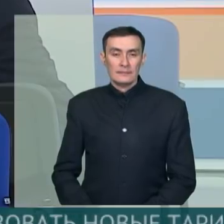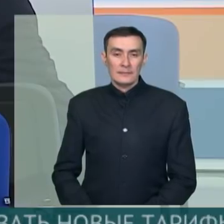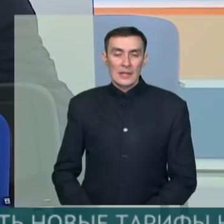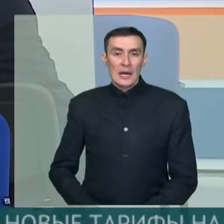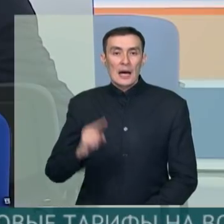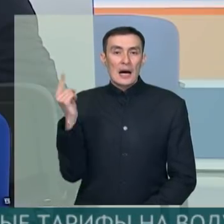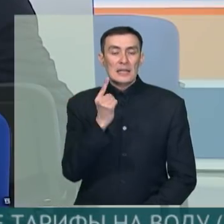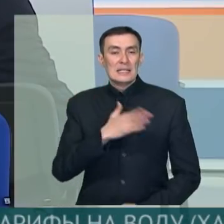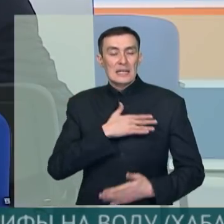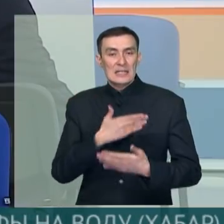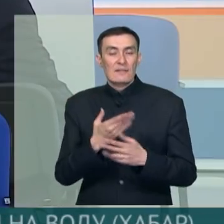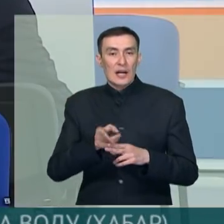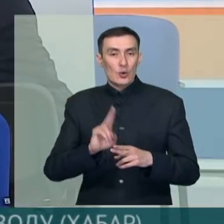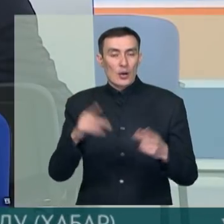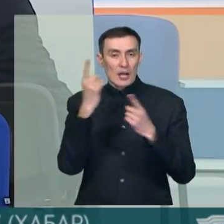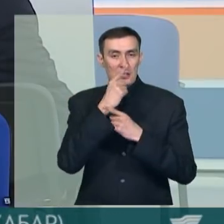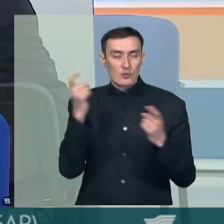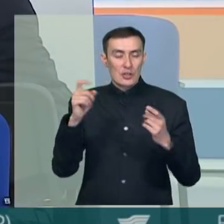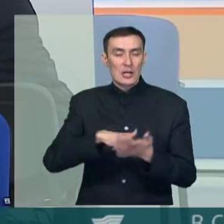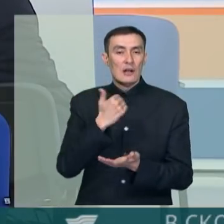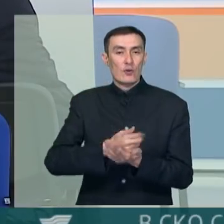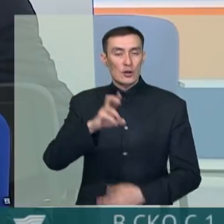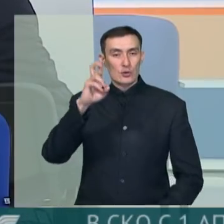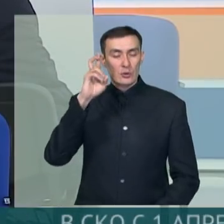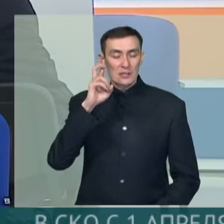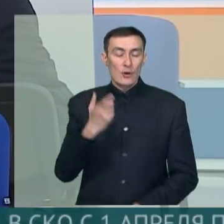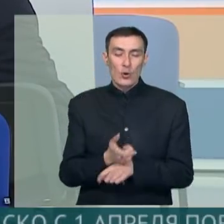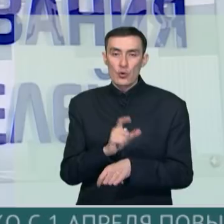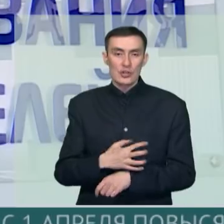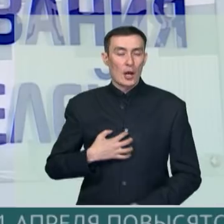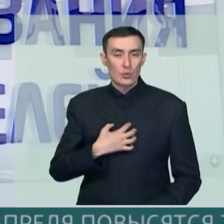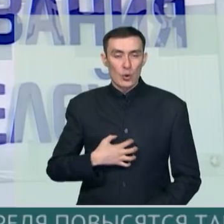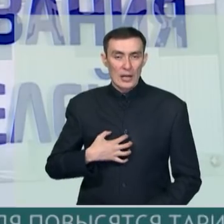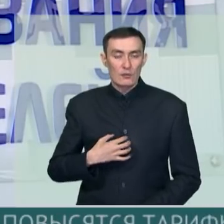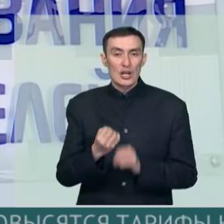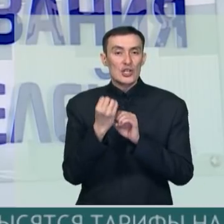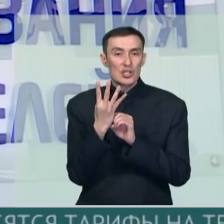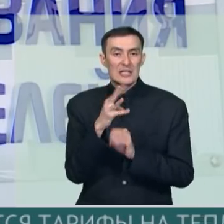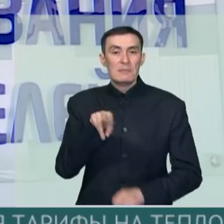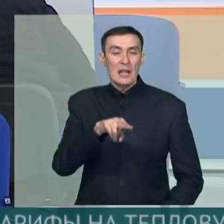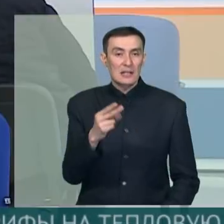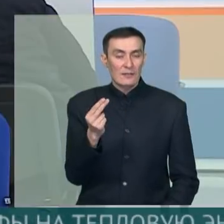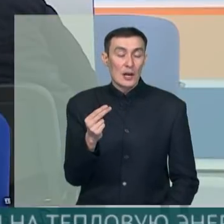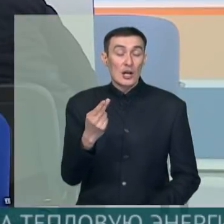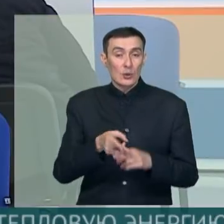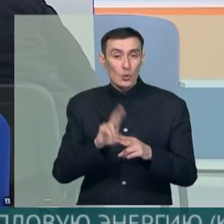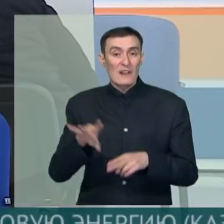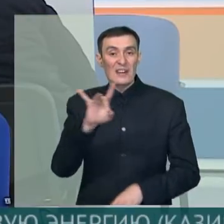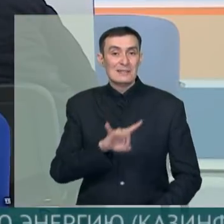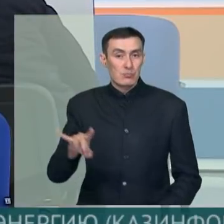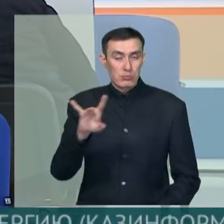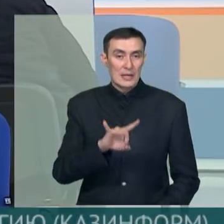Одна из инициатив, которая озвучена президентом, значит, она очень актуальна. Те 14 миллиардов по республике,